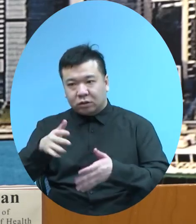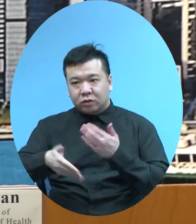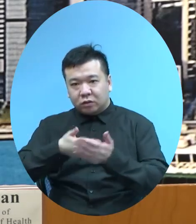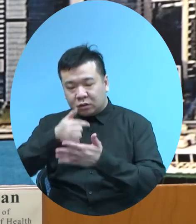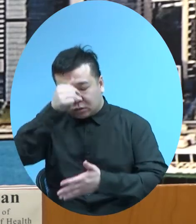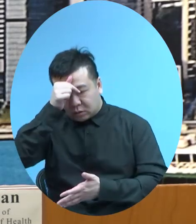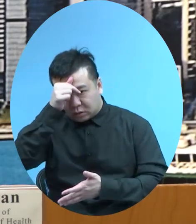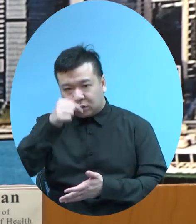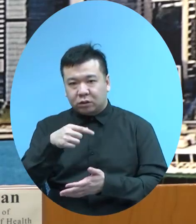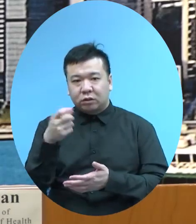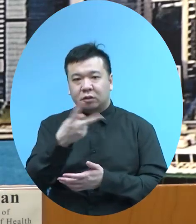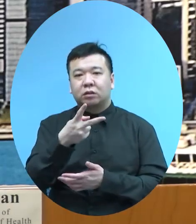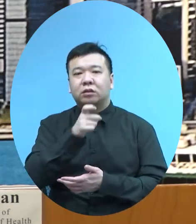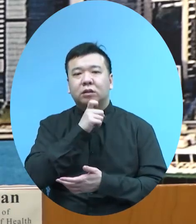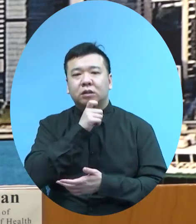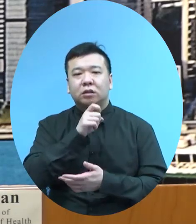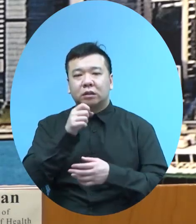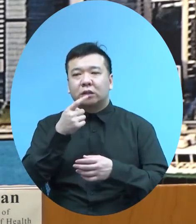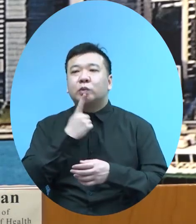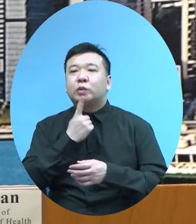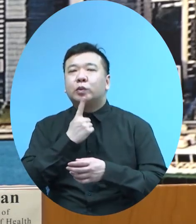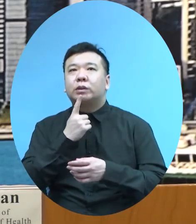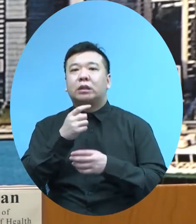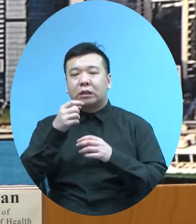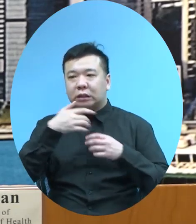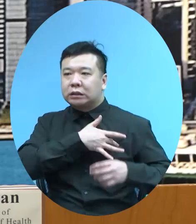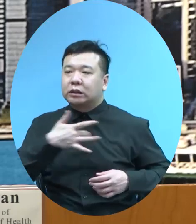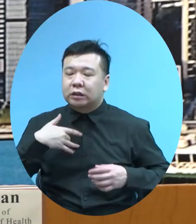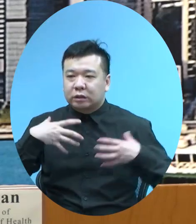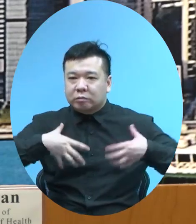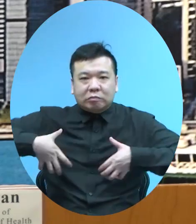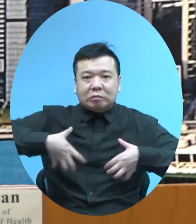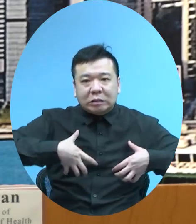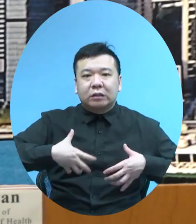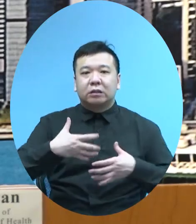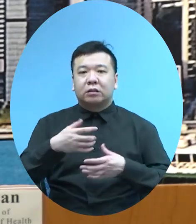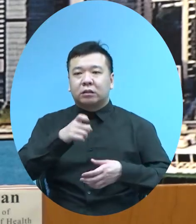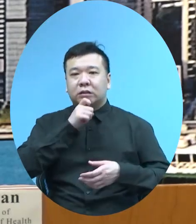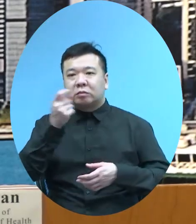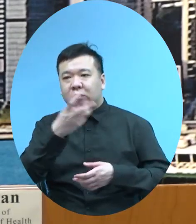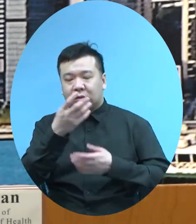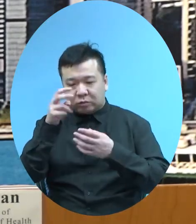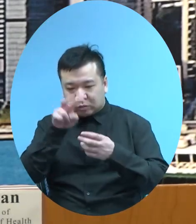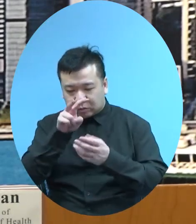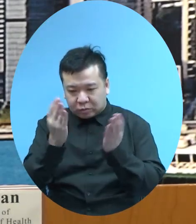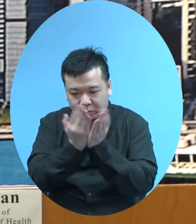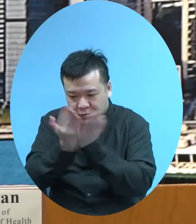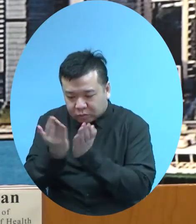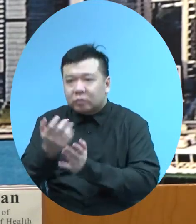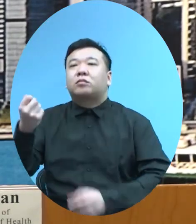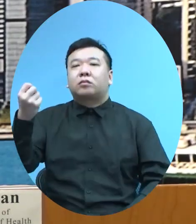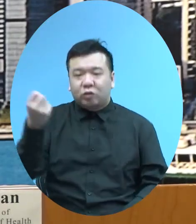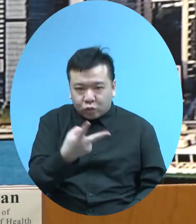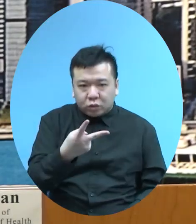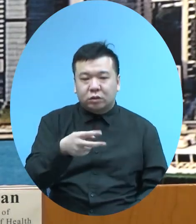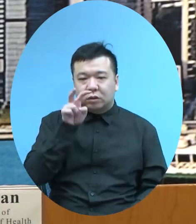時咧，即係我哋其實有啲都係有驗血啊、照 X 光啊咁係真係會幾樣數據再加加埋埋咁睇埋